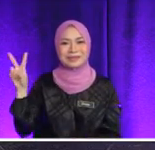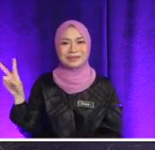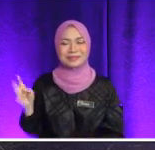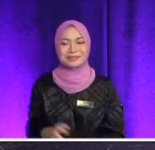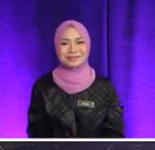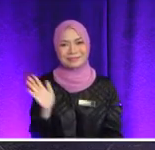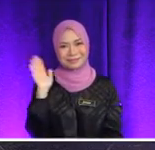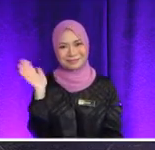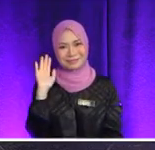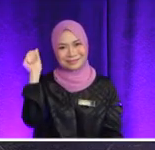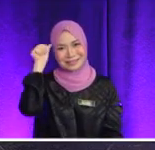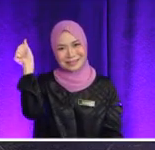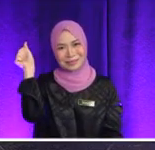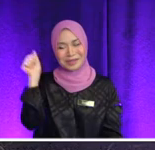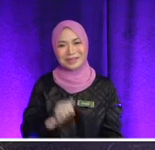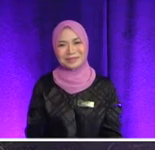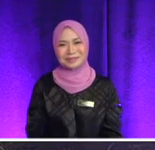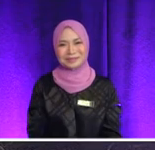wabarakatuh bye